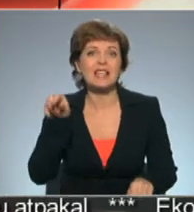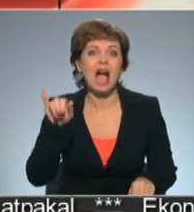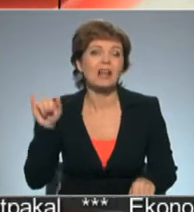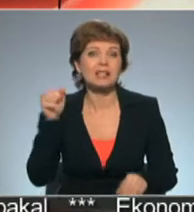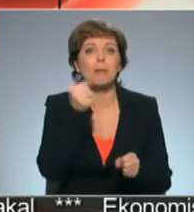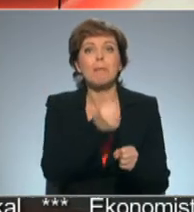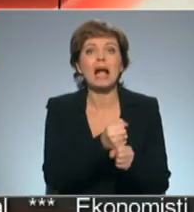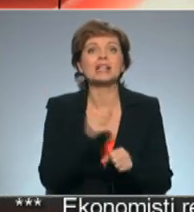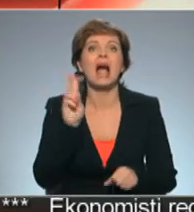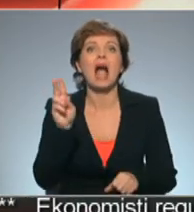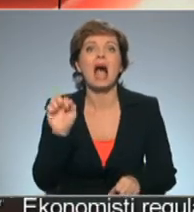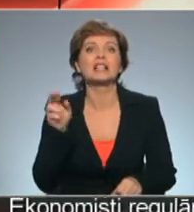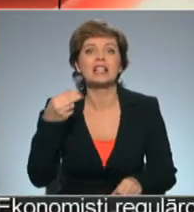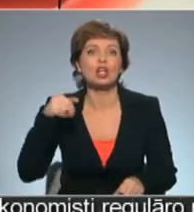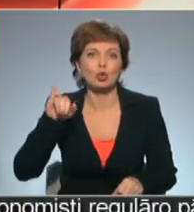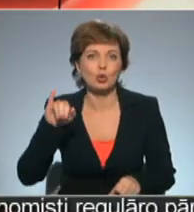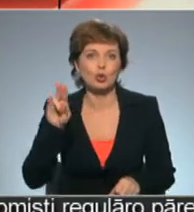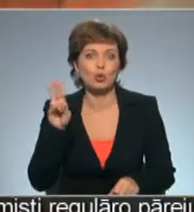kolēģi no Vidzemes televīzijas.